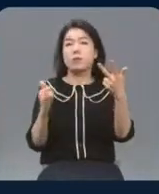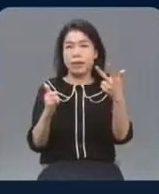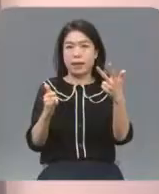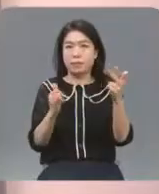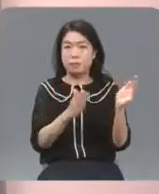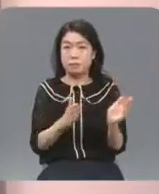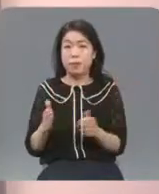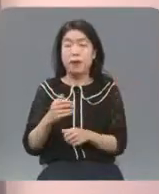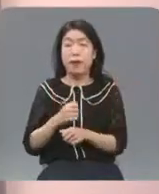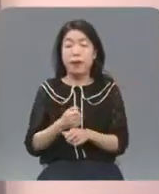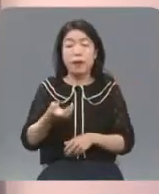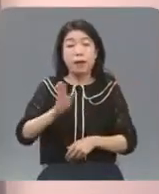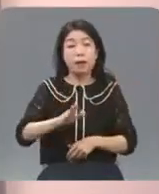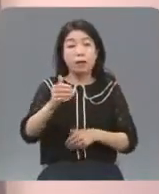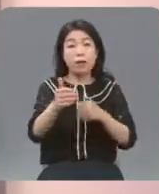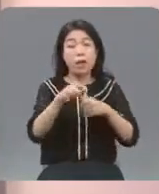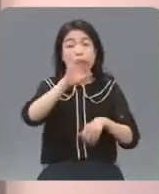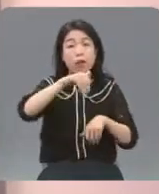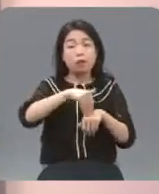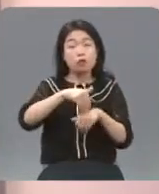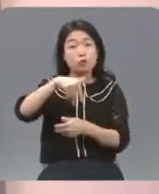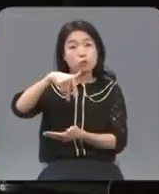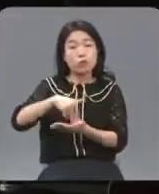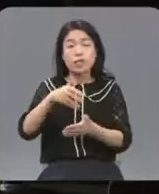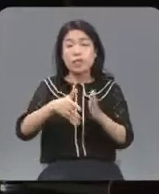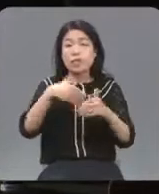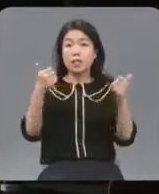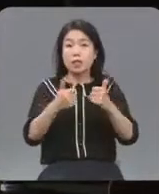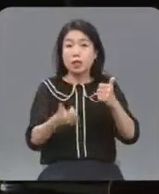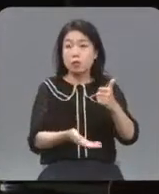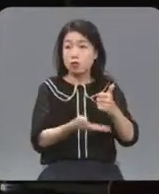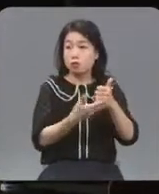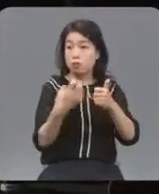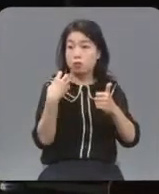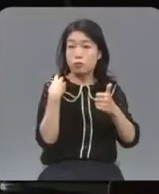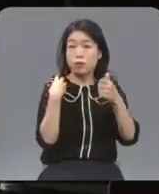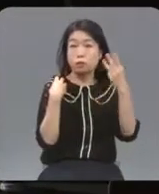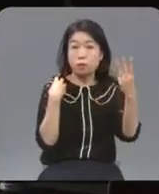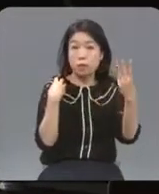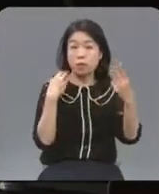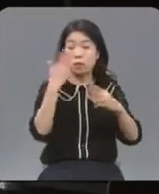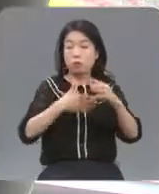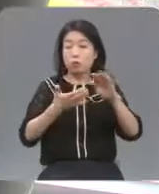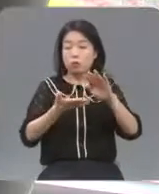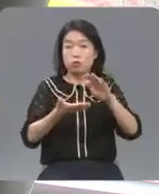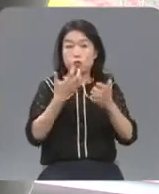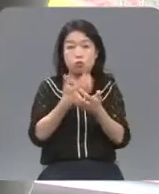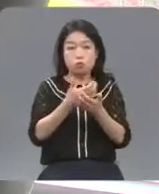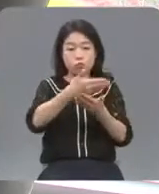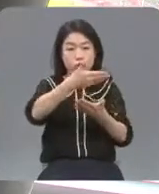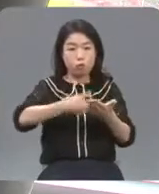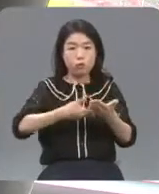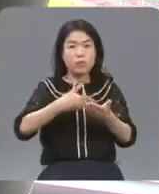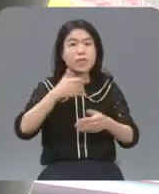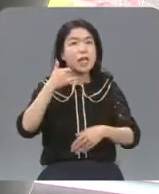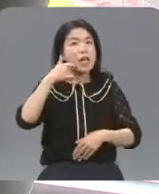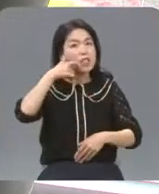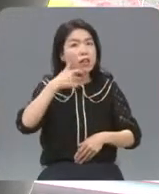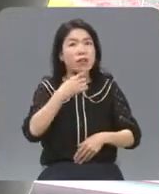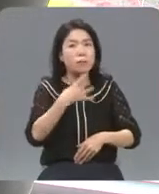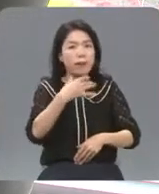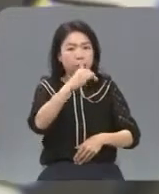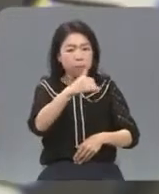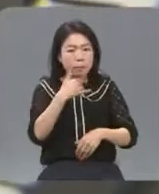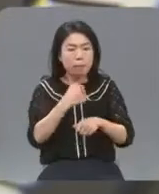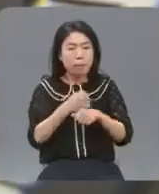됩니다 그런데 연수원 측이 시 우회 추천 목 3명을 국문 도 없이 유선으로 명 답만 닫은 상태에서 임원추천위원회